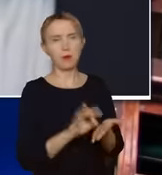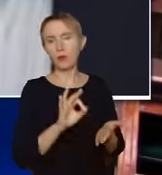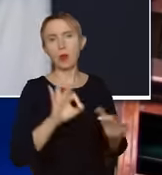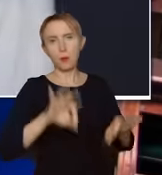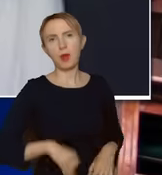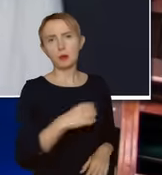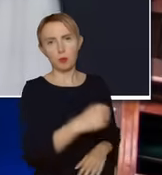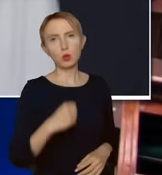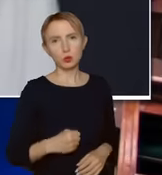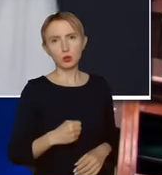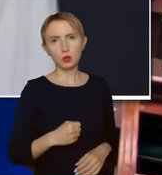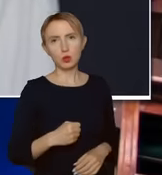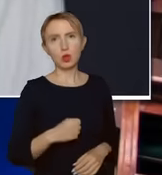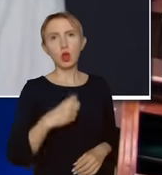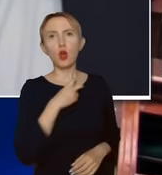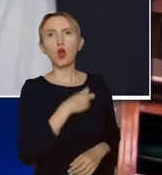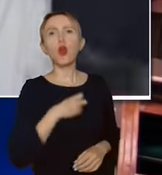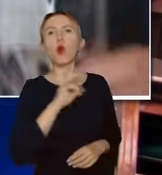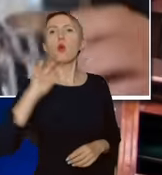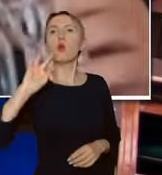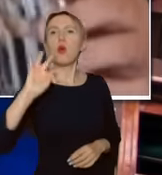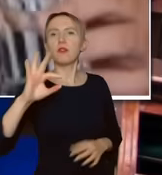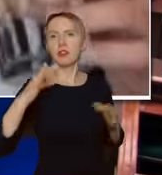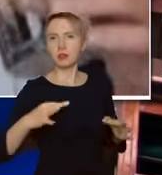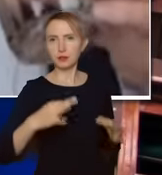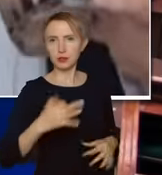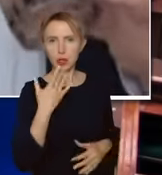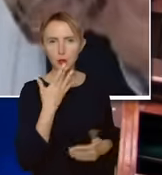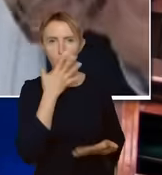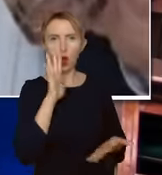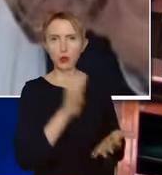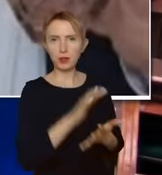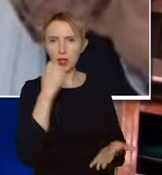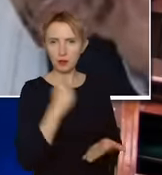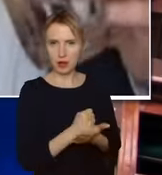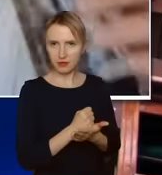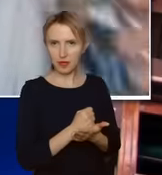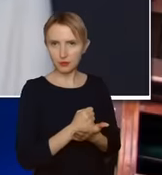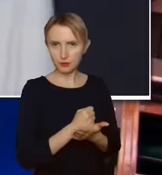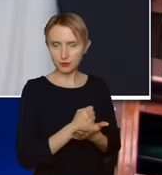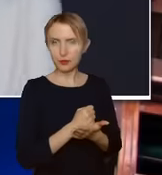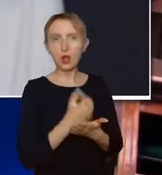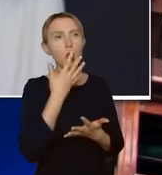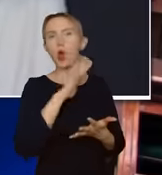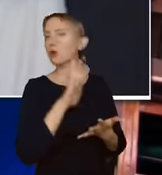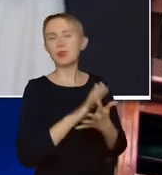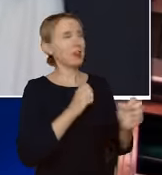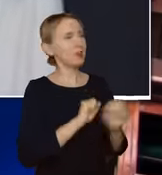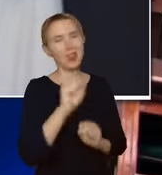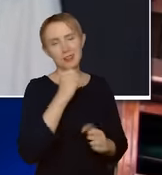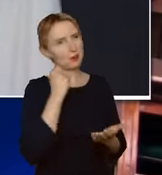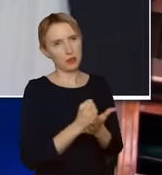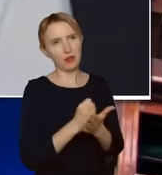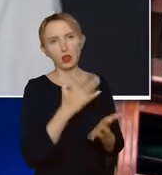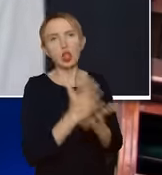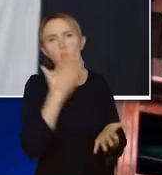poseł od Hołowni dzisiaj przedstawia opinie prawne, gdzie opinia nie jest prawem, jest opinią, jak